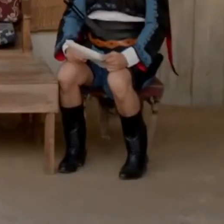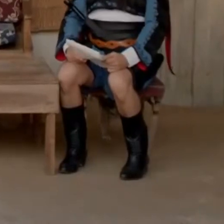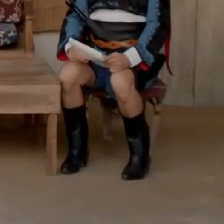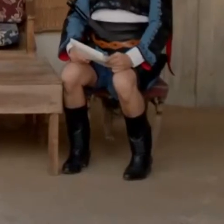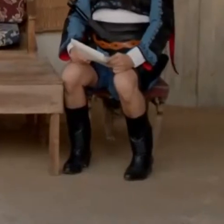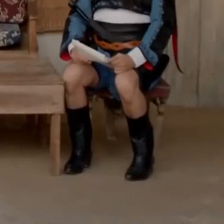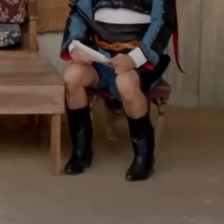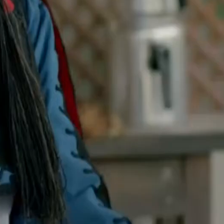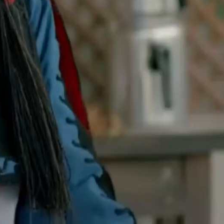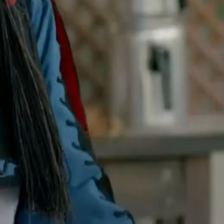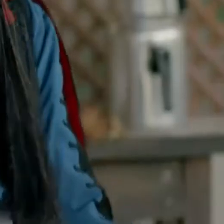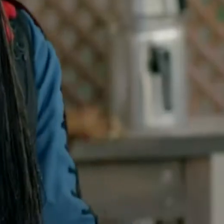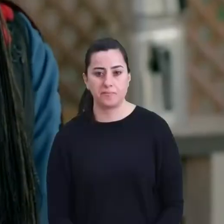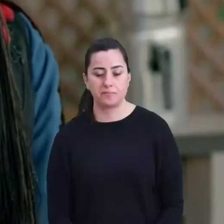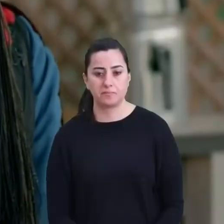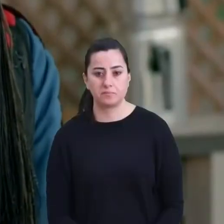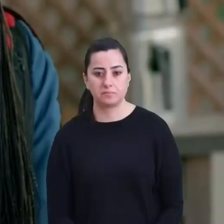hat.